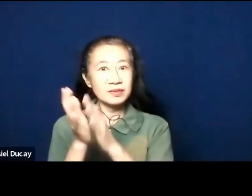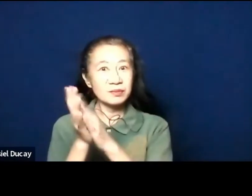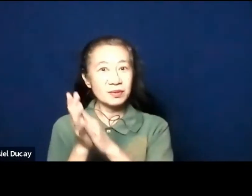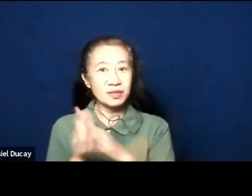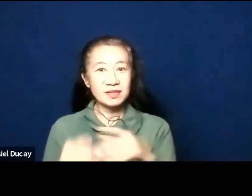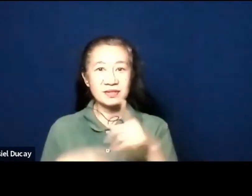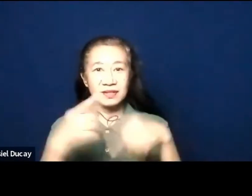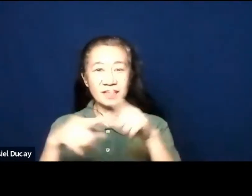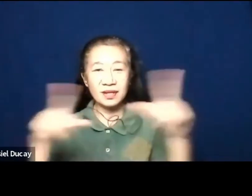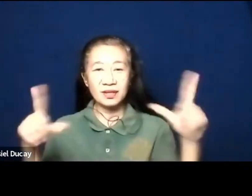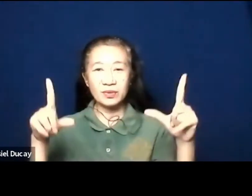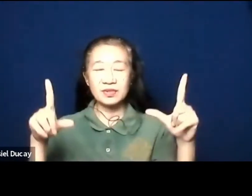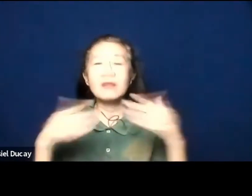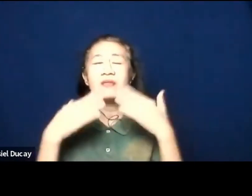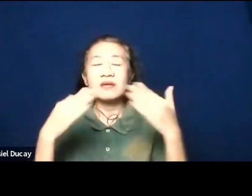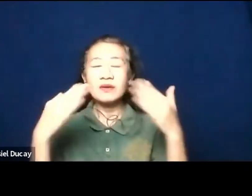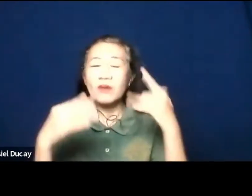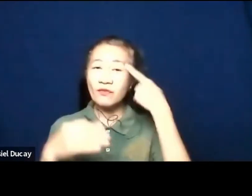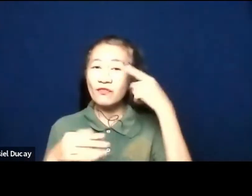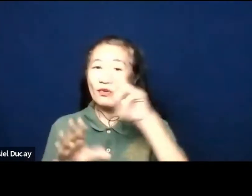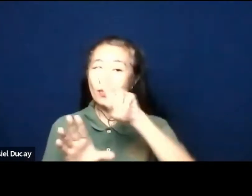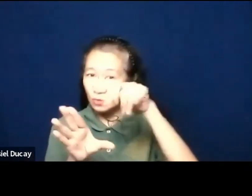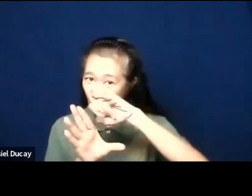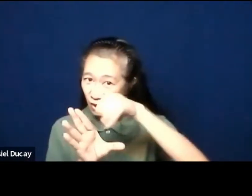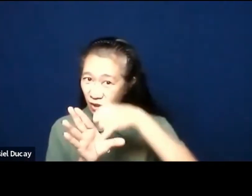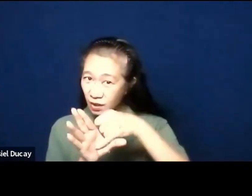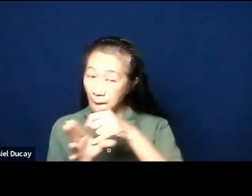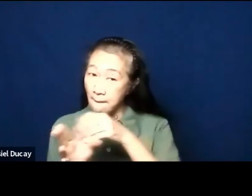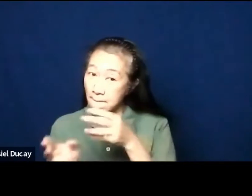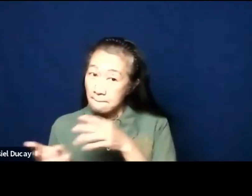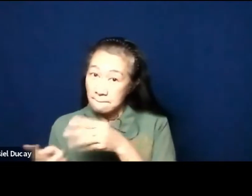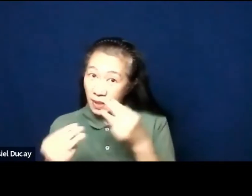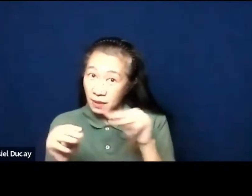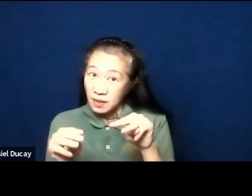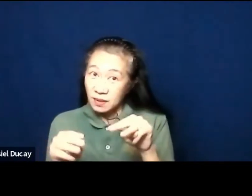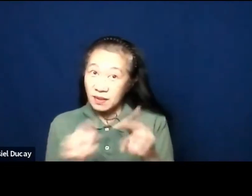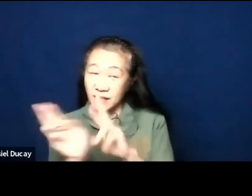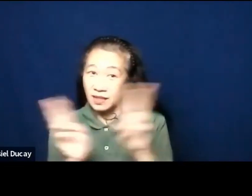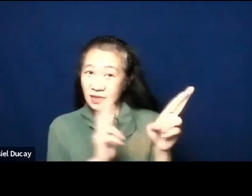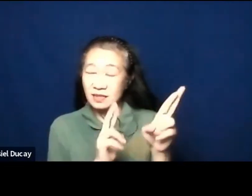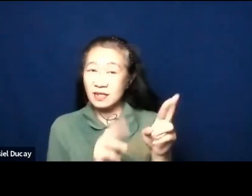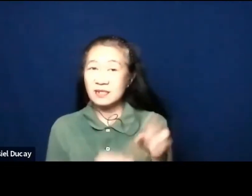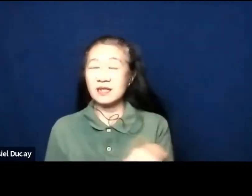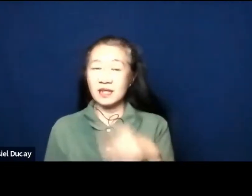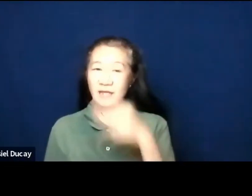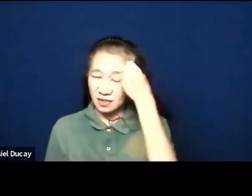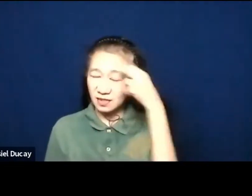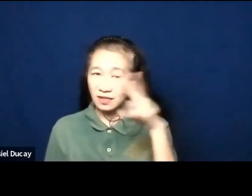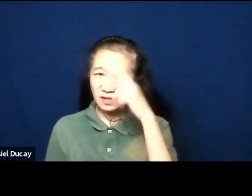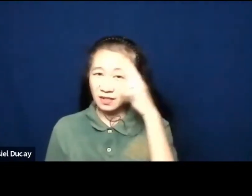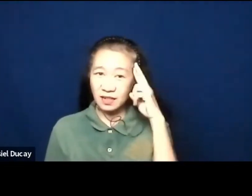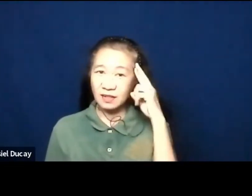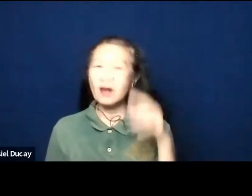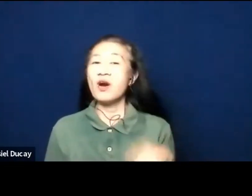you very much everyone for joining. Baka ready na si Sir Raniel. Balikan po natin siya. Yeah, I'm ready na G, no?